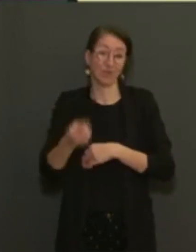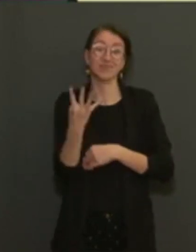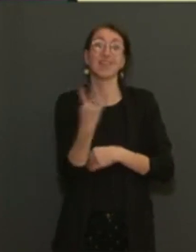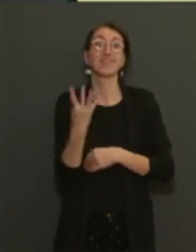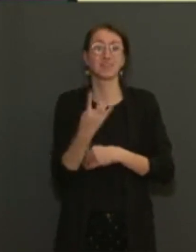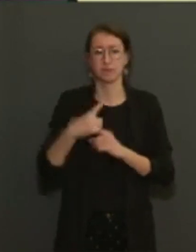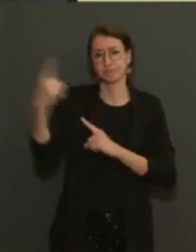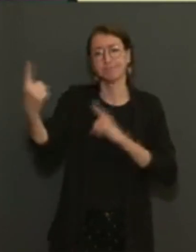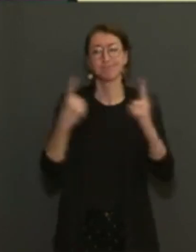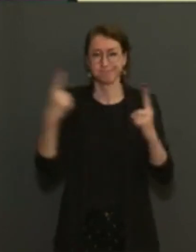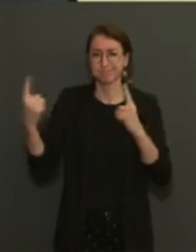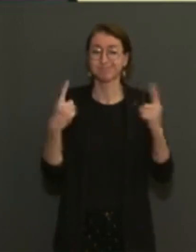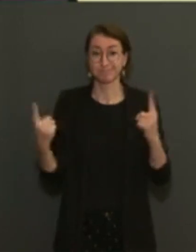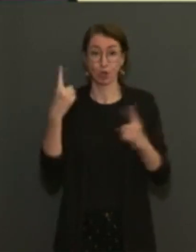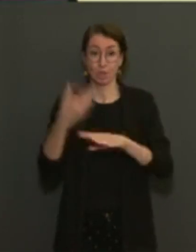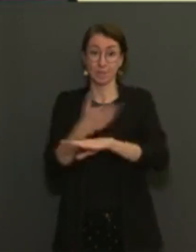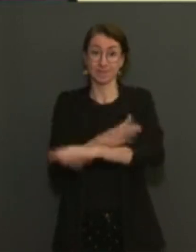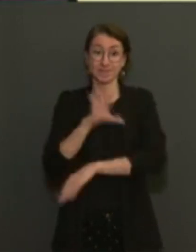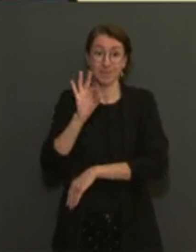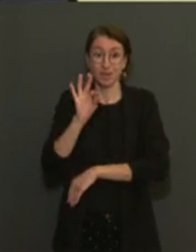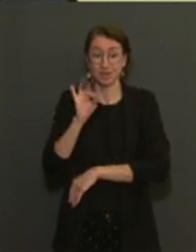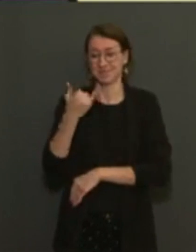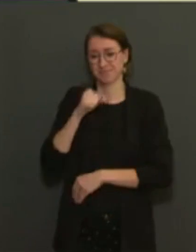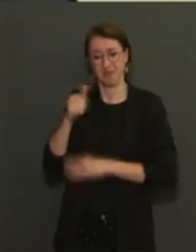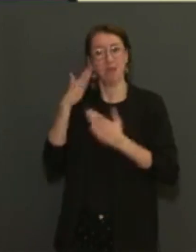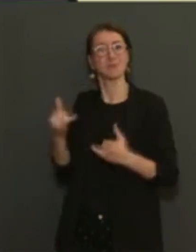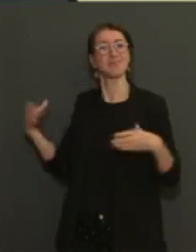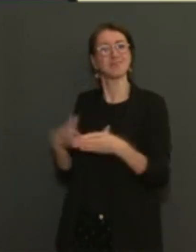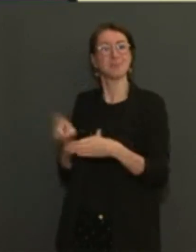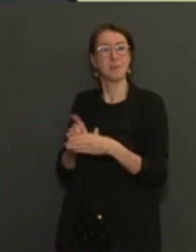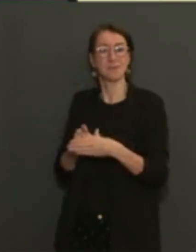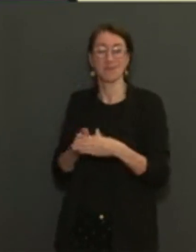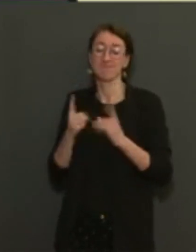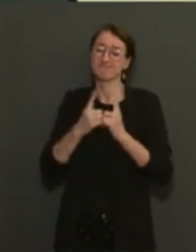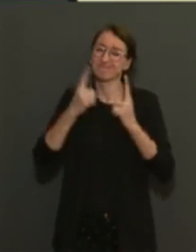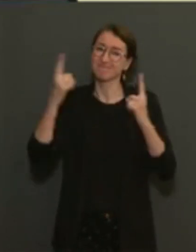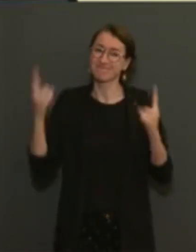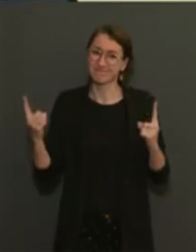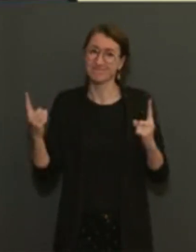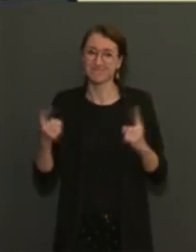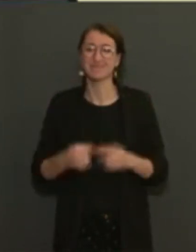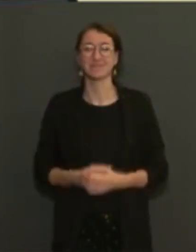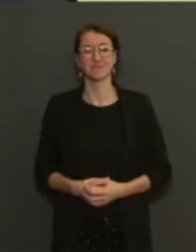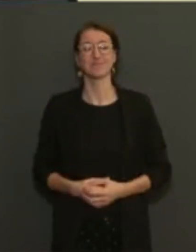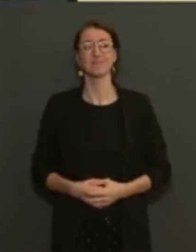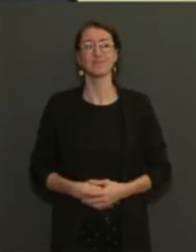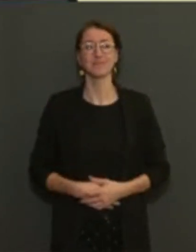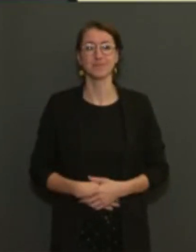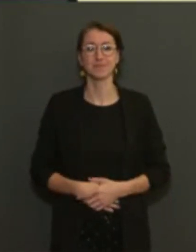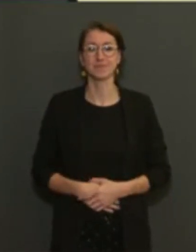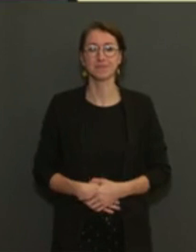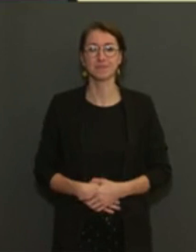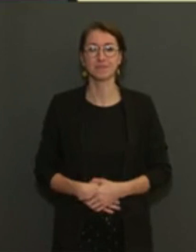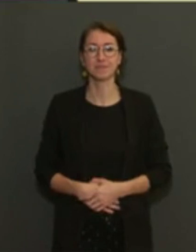foyer ou qui ne seraient pas le contact rapproché dont on a déjà parlé. Il va de soi que si votre ménage comporte plus